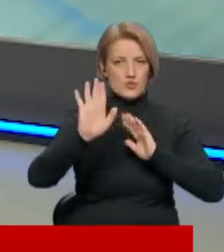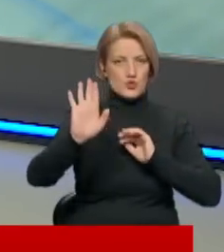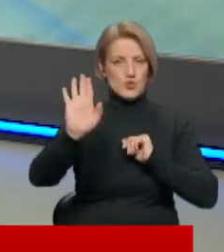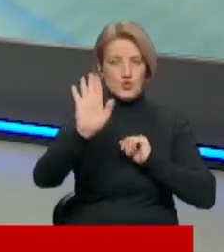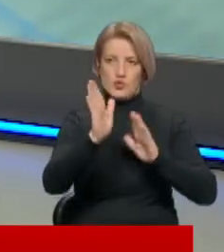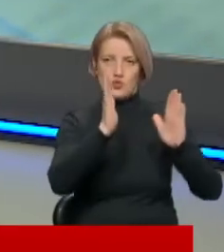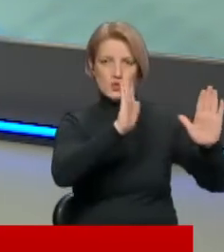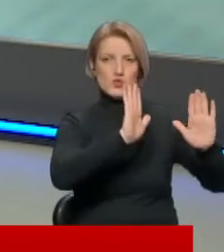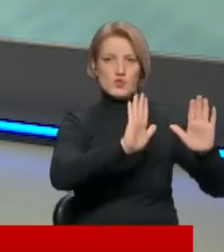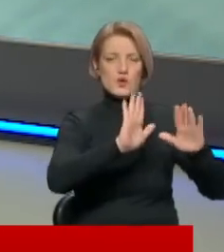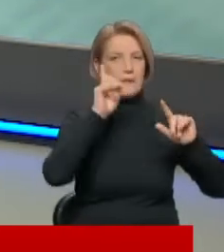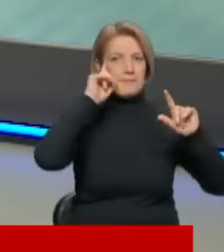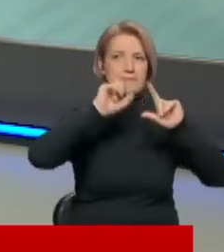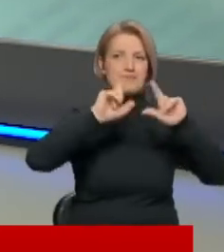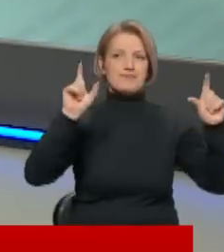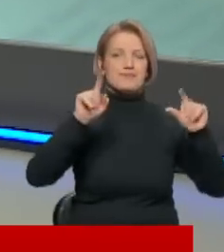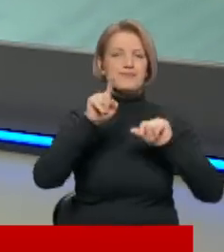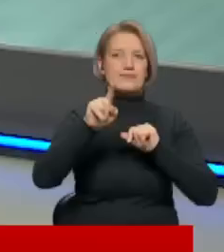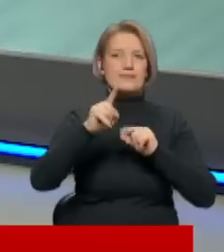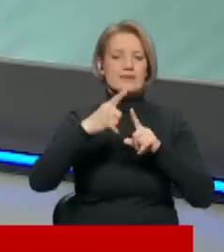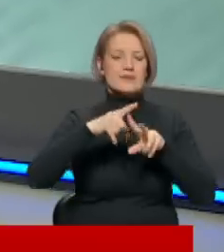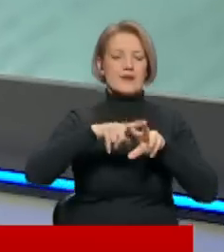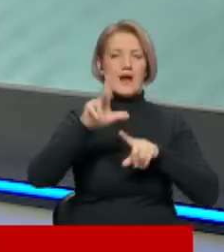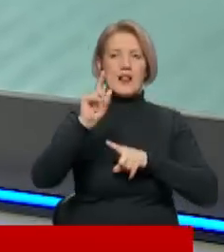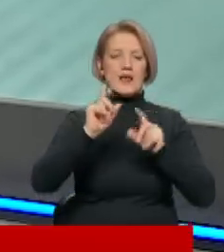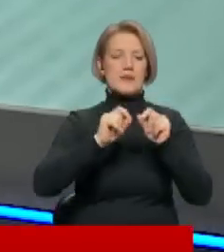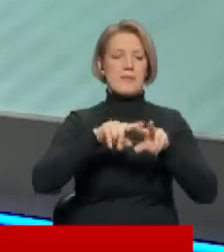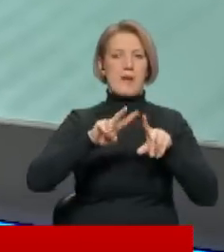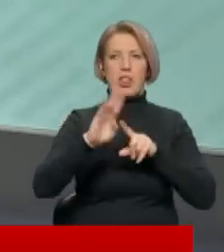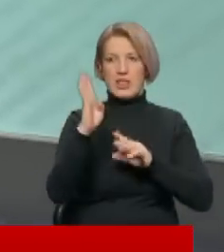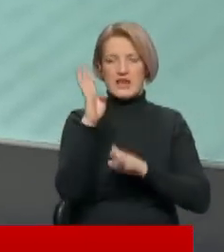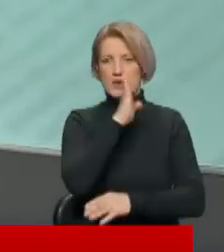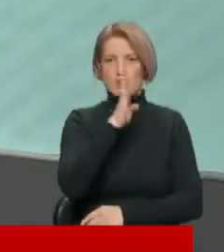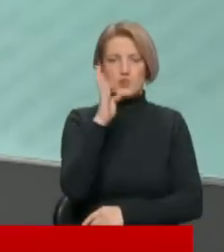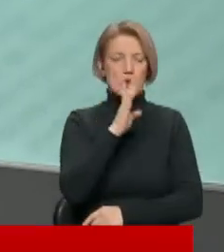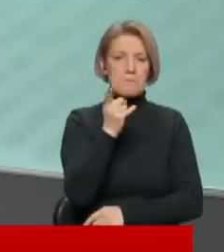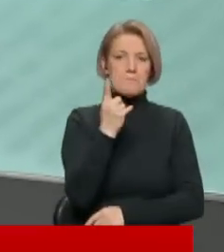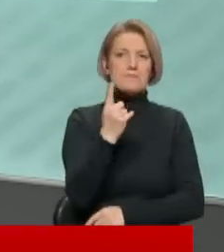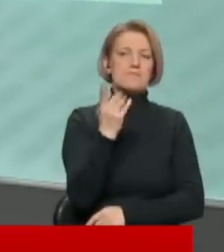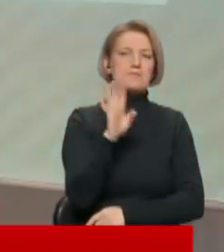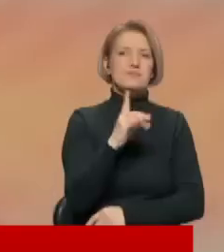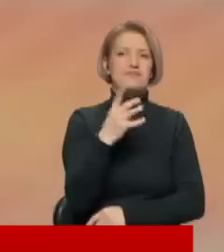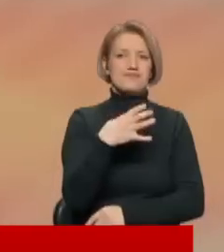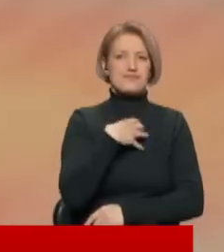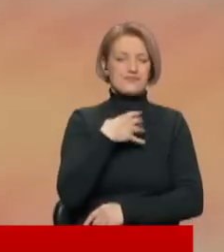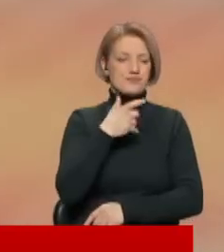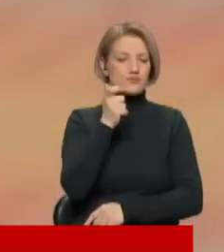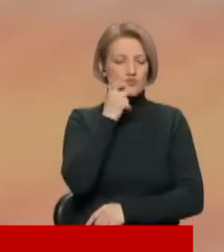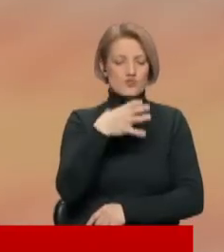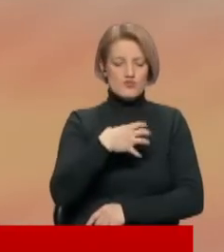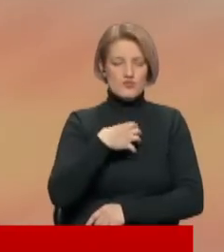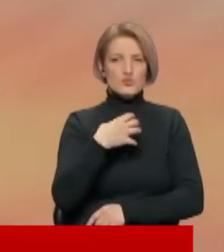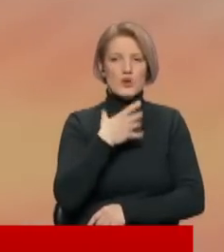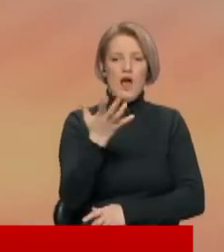ya da dursun o kenarda manşeti Taliban'ın iki yüzlülüğü bir kere başka bir şey değil kendilerine Müslümanlar